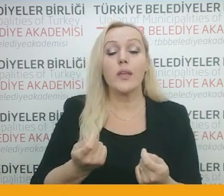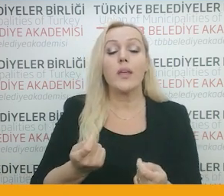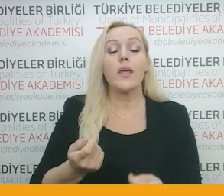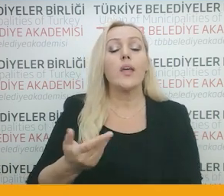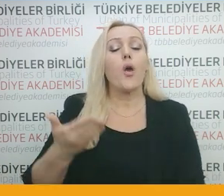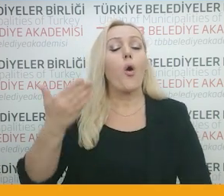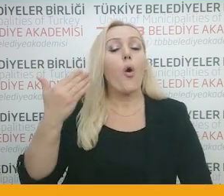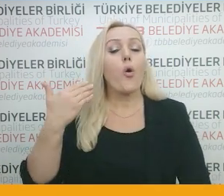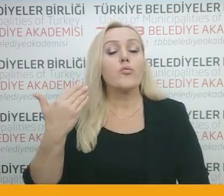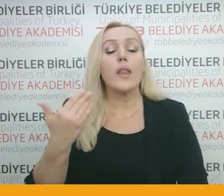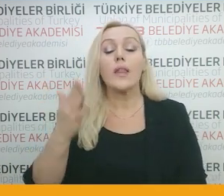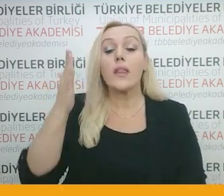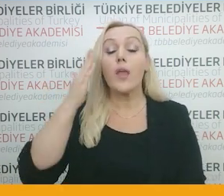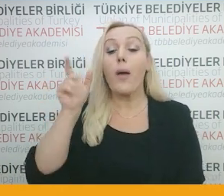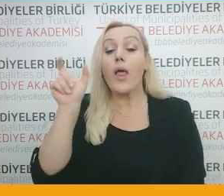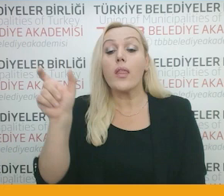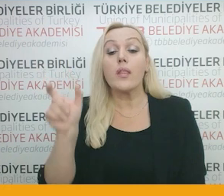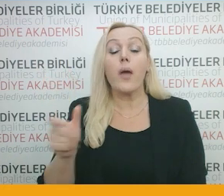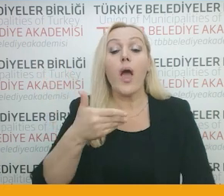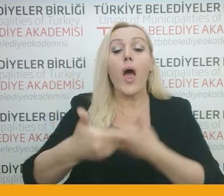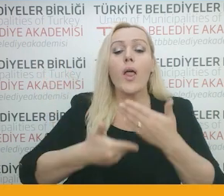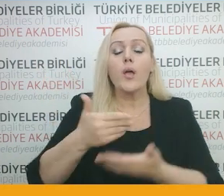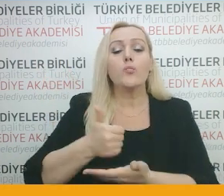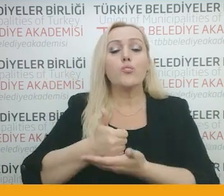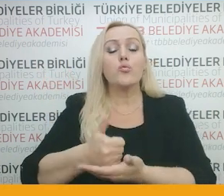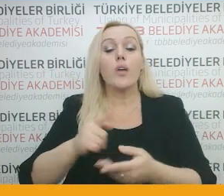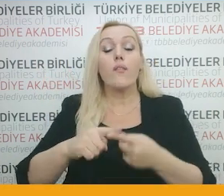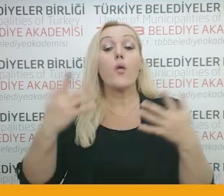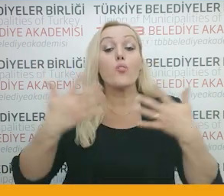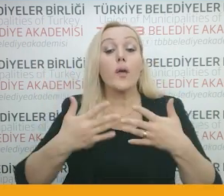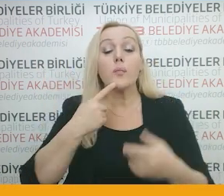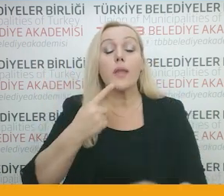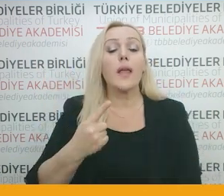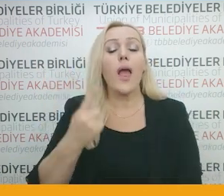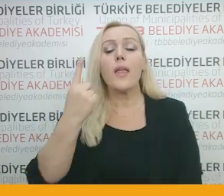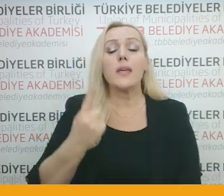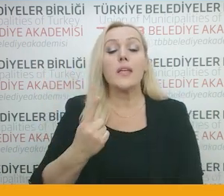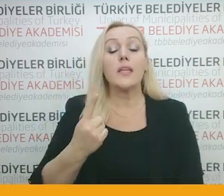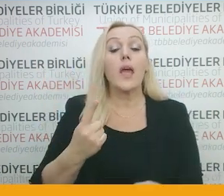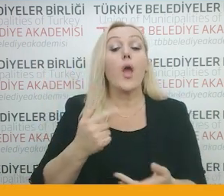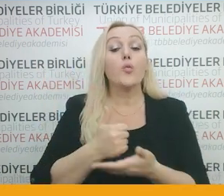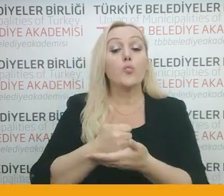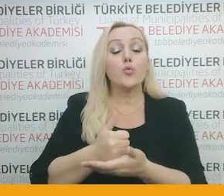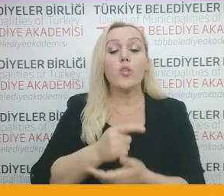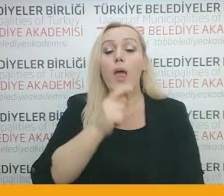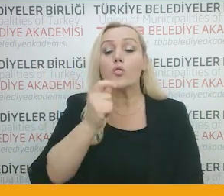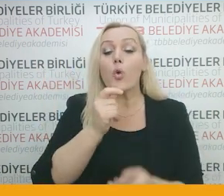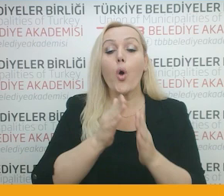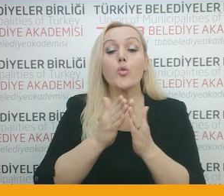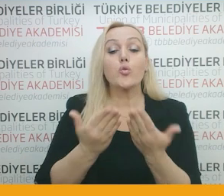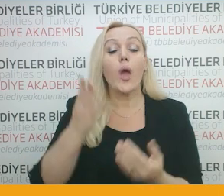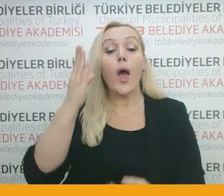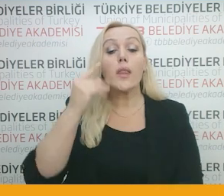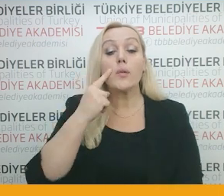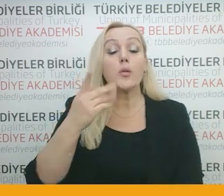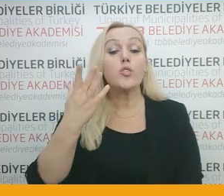temel kavramlarımızdan bahsedelim. Bütçe ve muhasebe süreci derken ilk kavramımız bütçe arkadaşlar. Sözlük anlamına bakacak